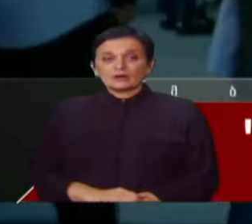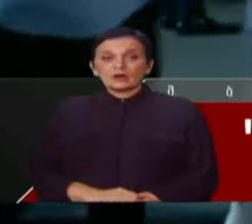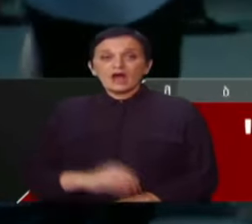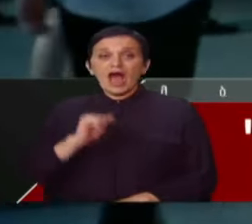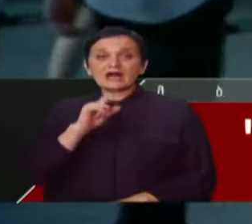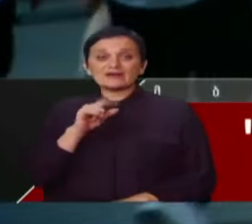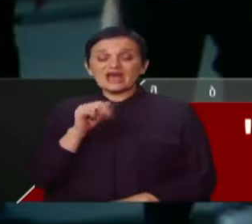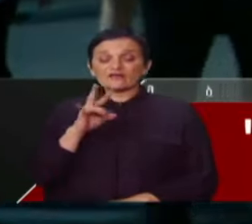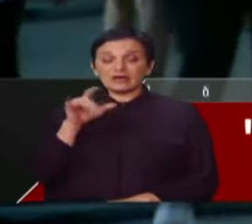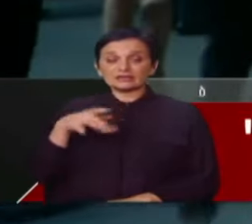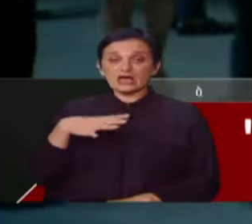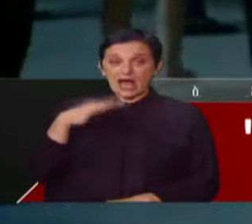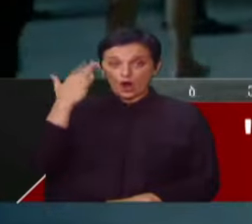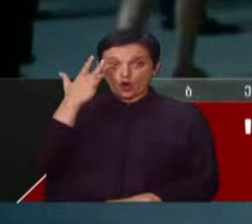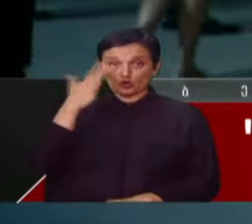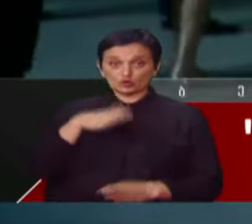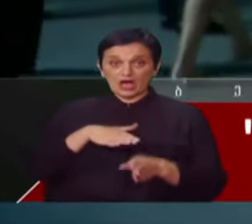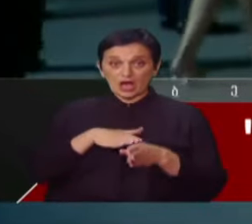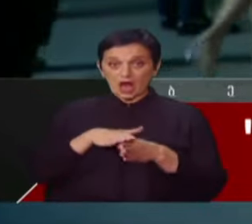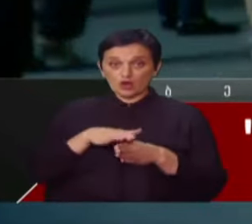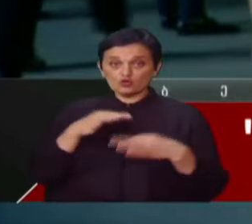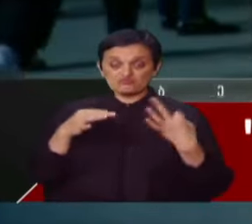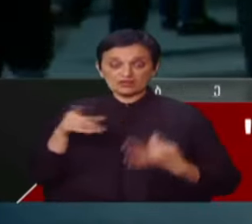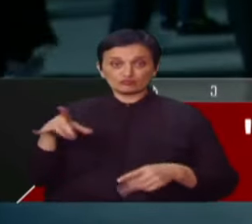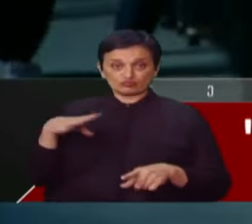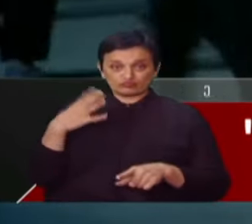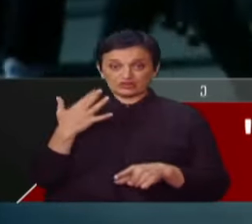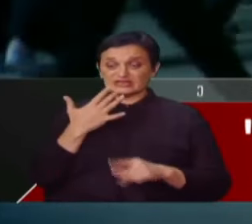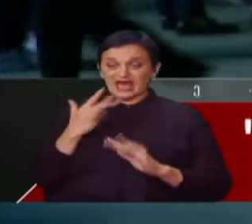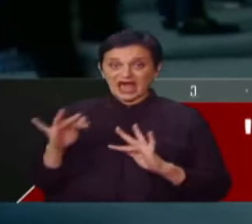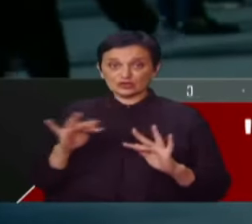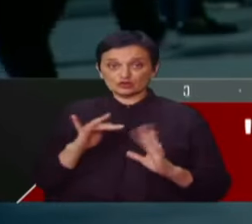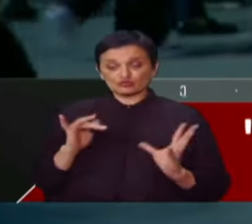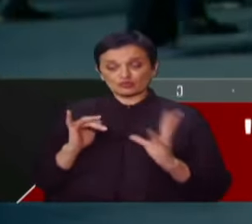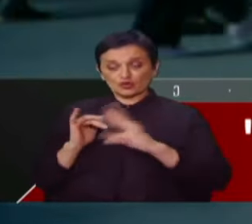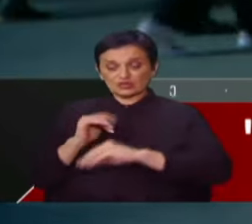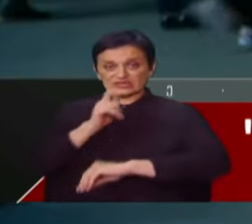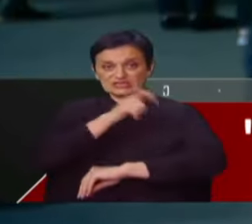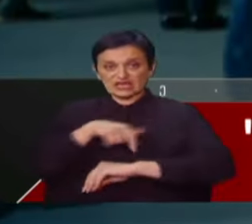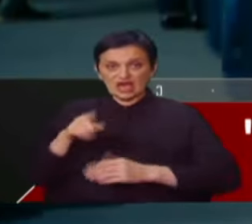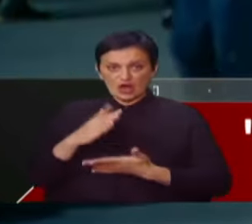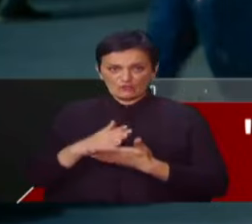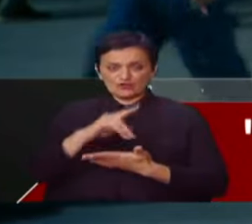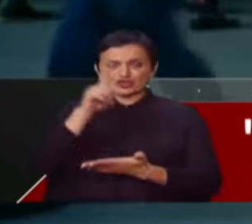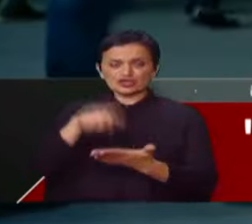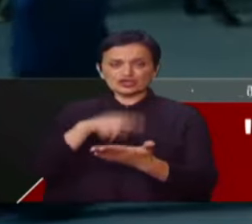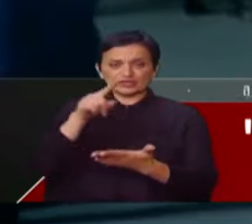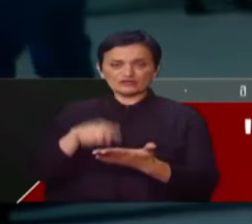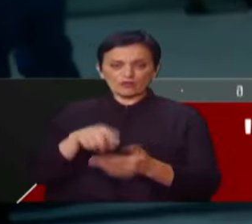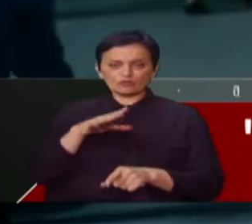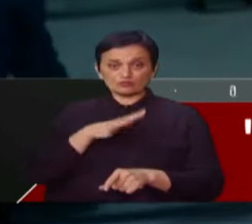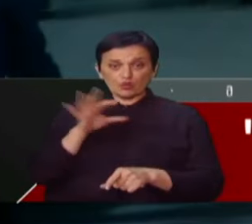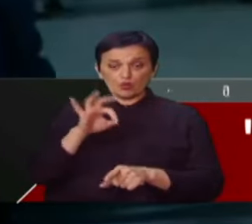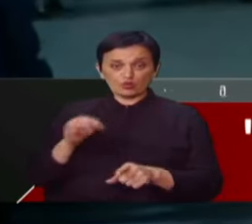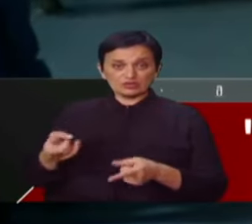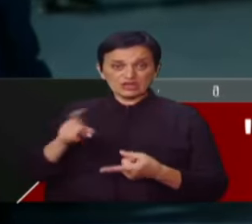არმაზ ახვლედიანი, რომელიც ქართული ოცნების აღმასრულებელი მდივანი იყო, დღეს ნაციონალური მოძრაობის წევრია, მას არაერთხელ დაუსვეს კითხვა სწორედ